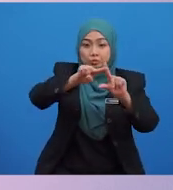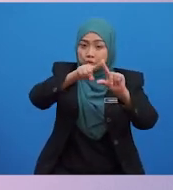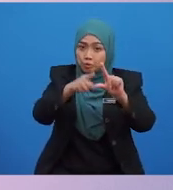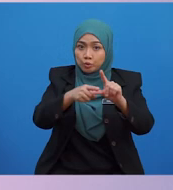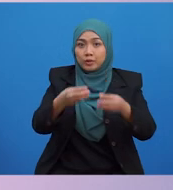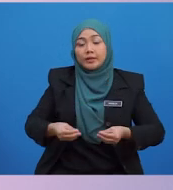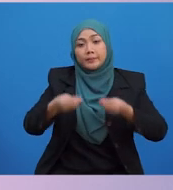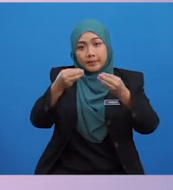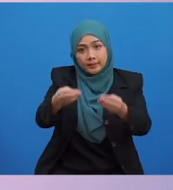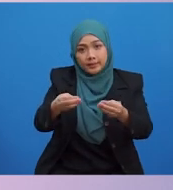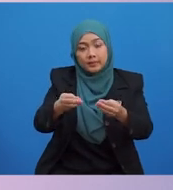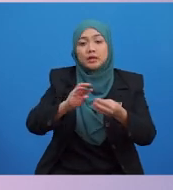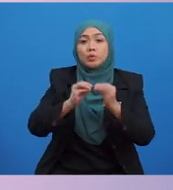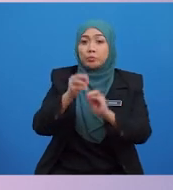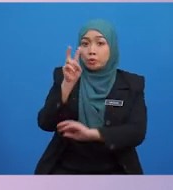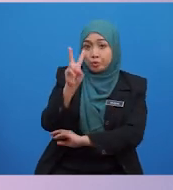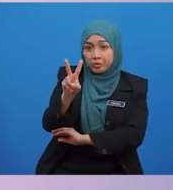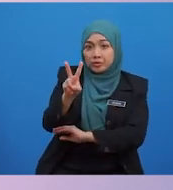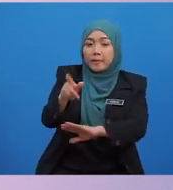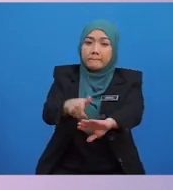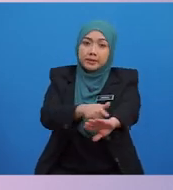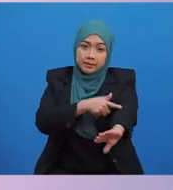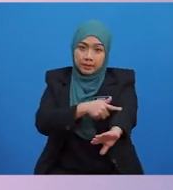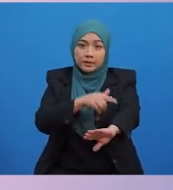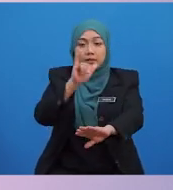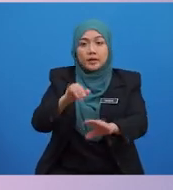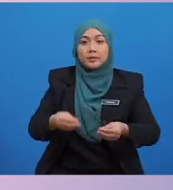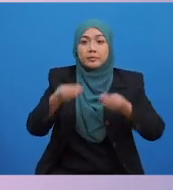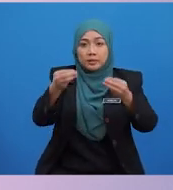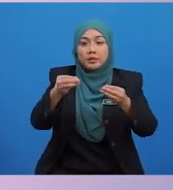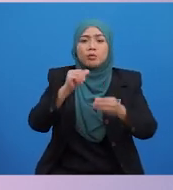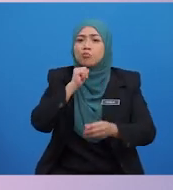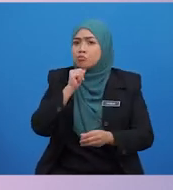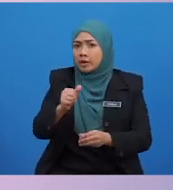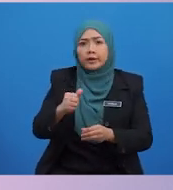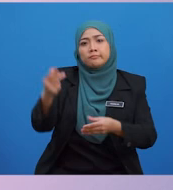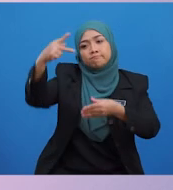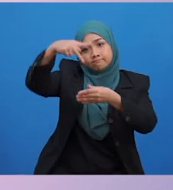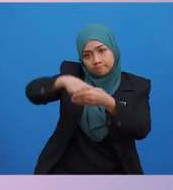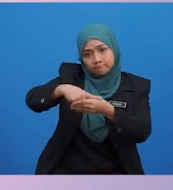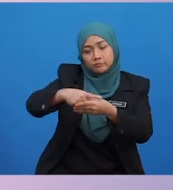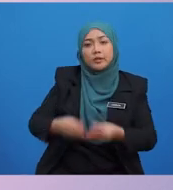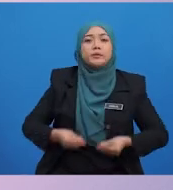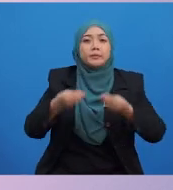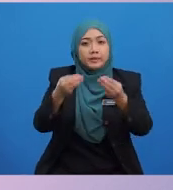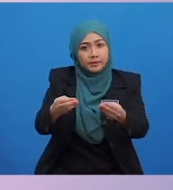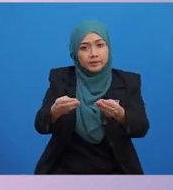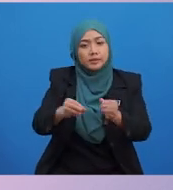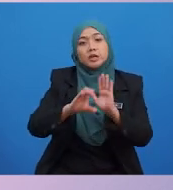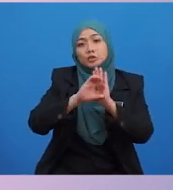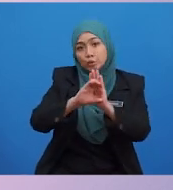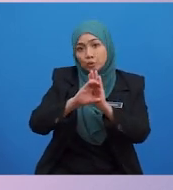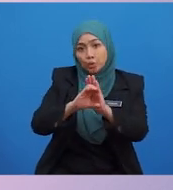dan satu sudut bukan kandung diberi sebagai contoh Duo sudut e&b